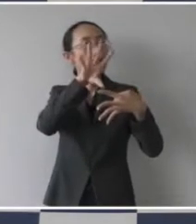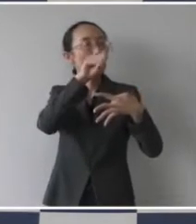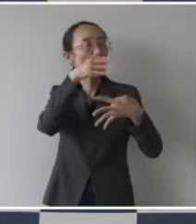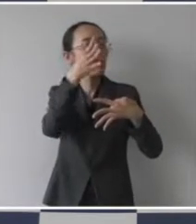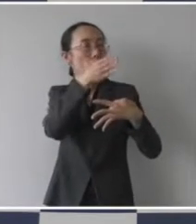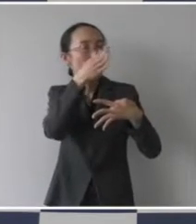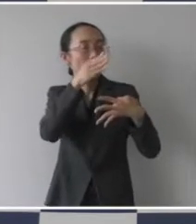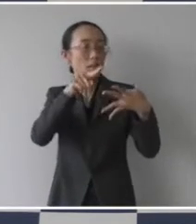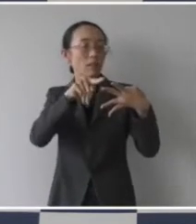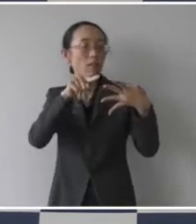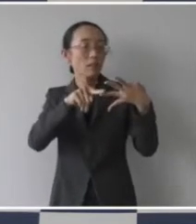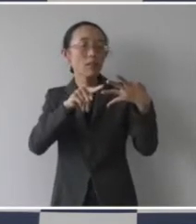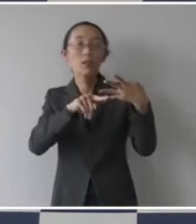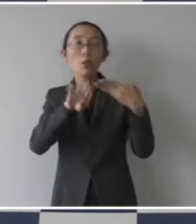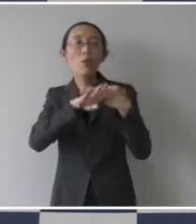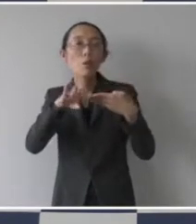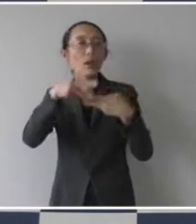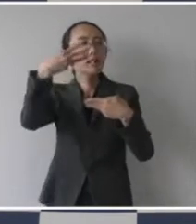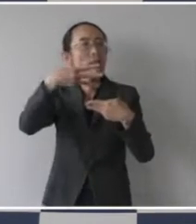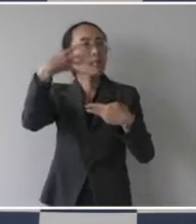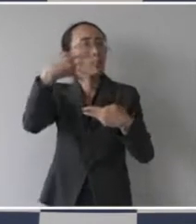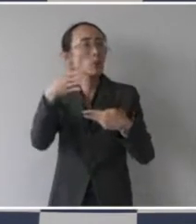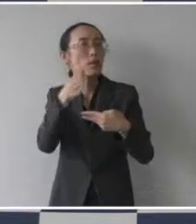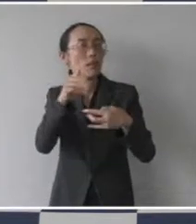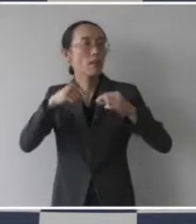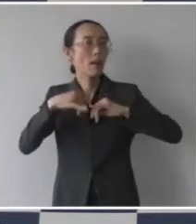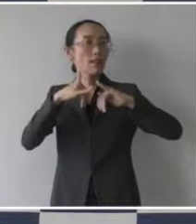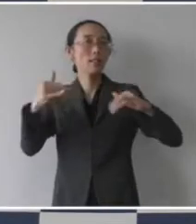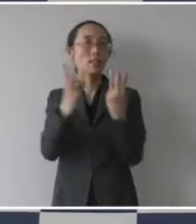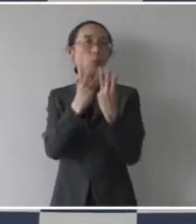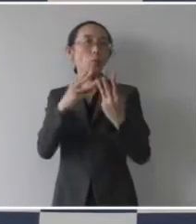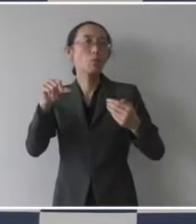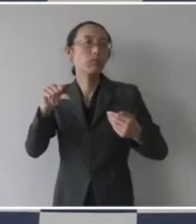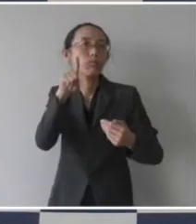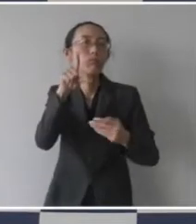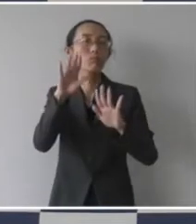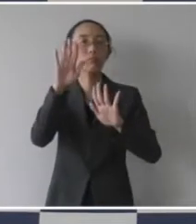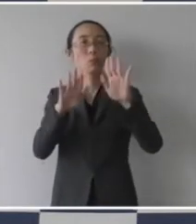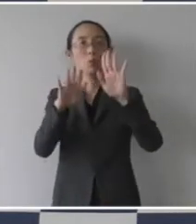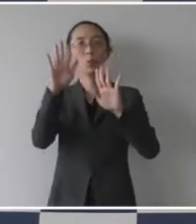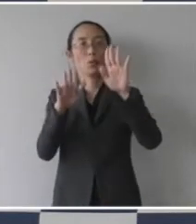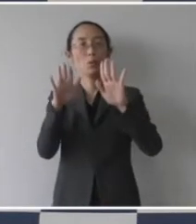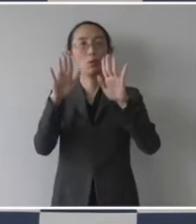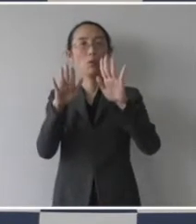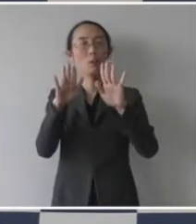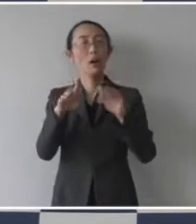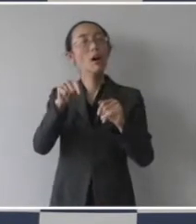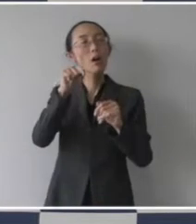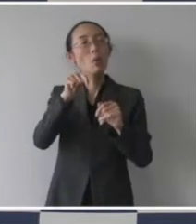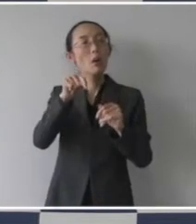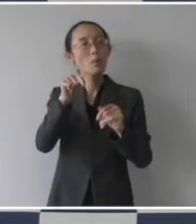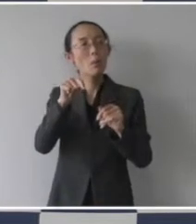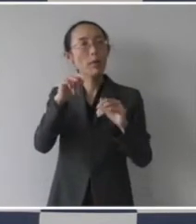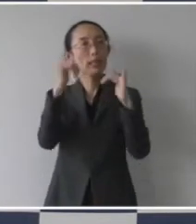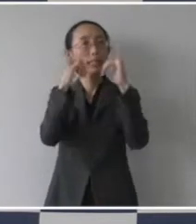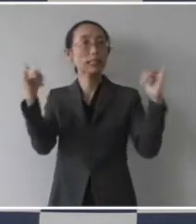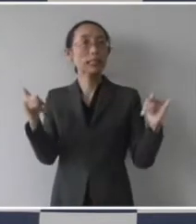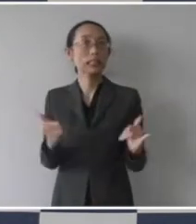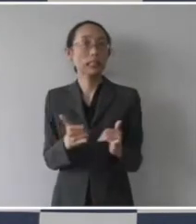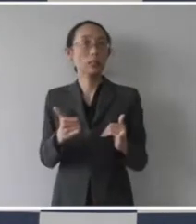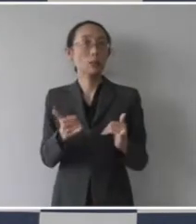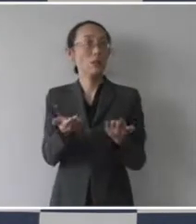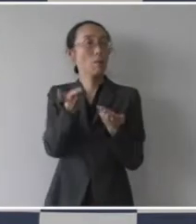とはだから3000から4000ぐらい、手出足がみんな多い状況になっておりますので、まあ、大体人口に比例をし